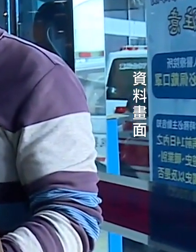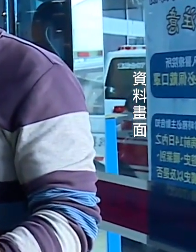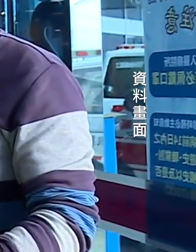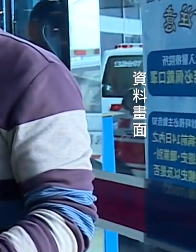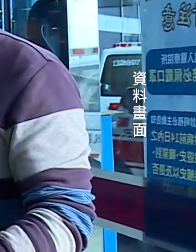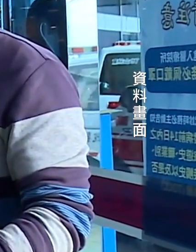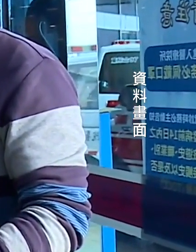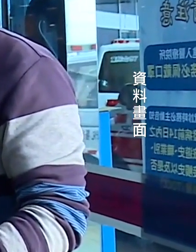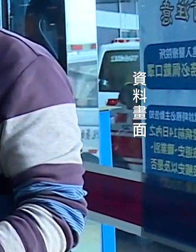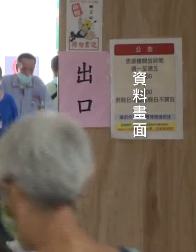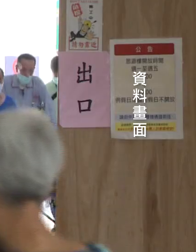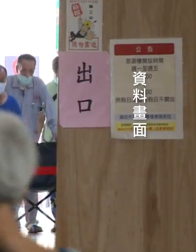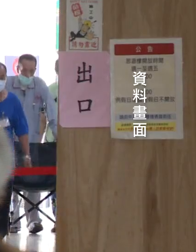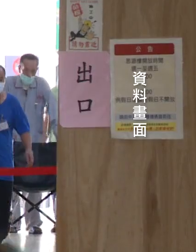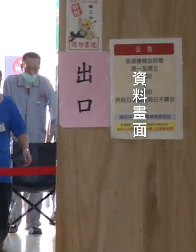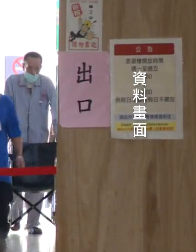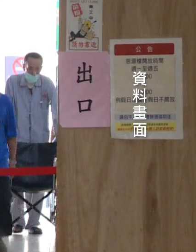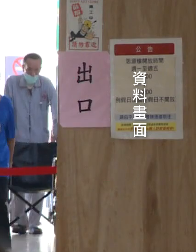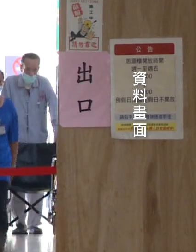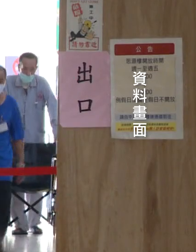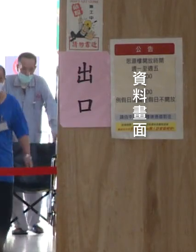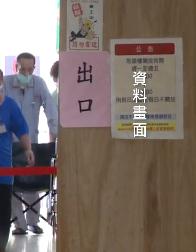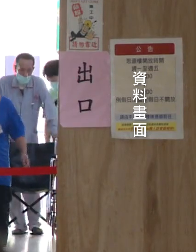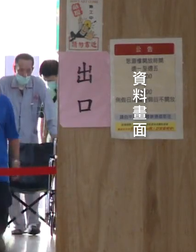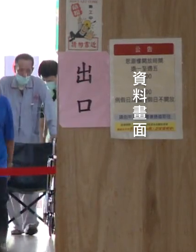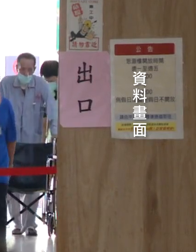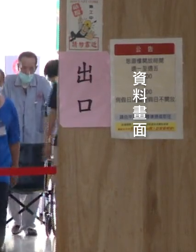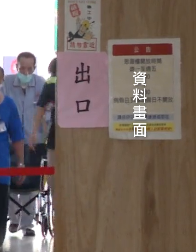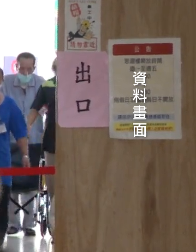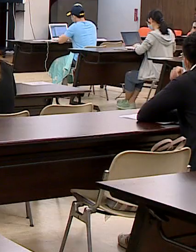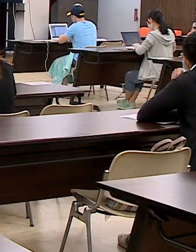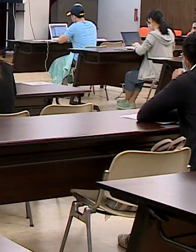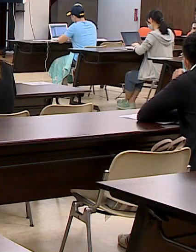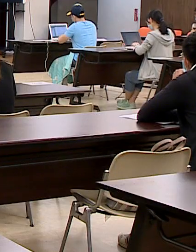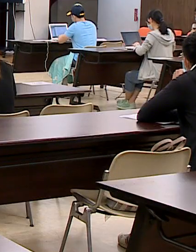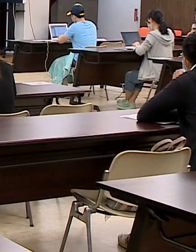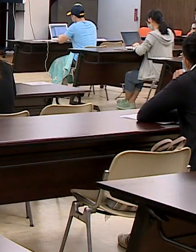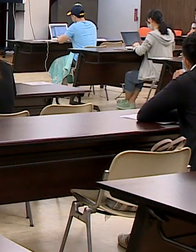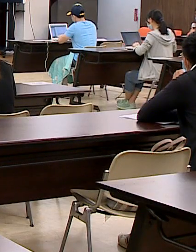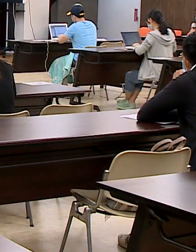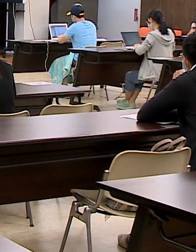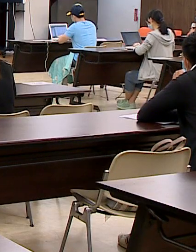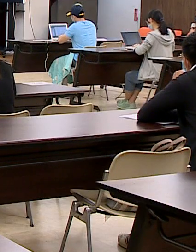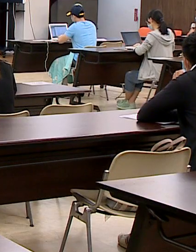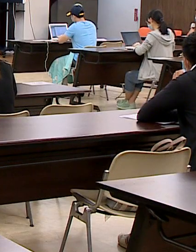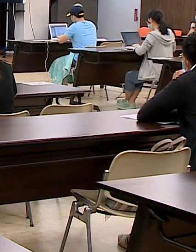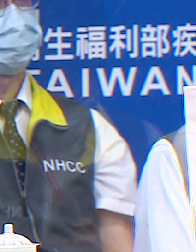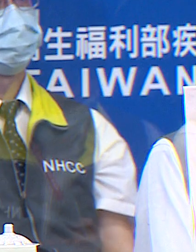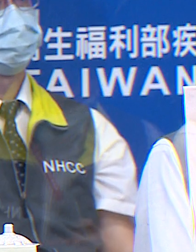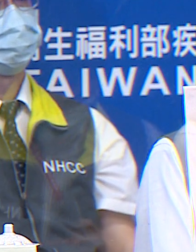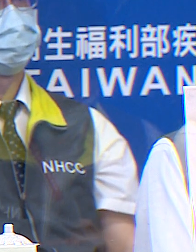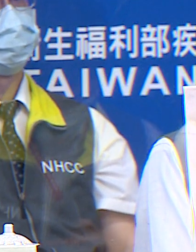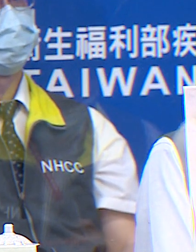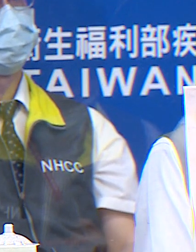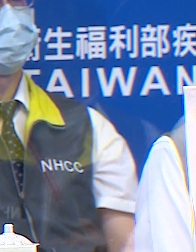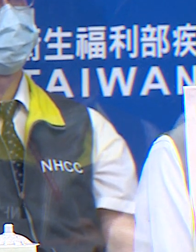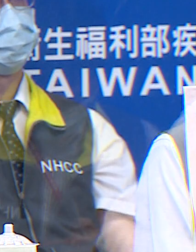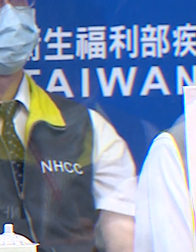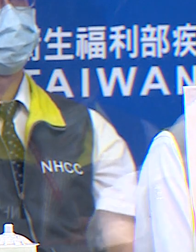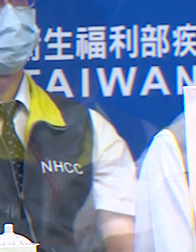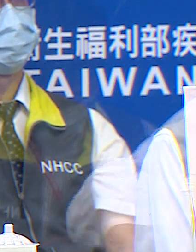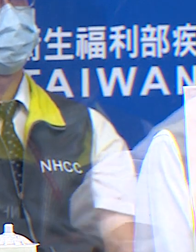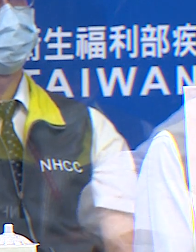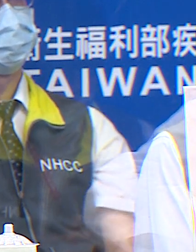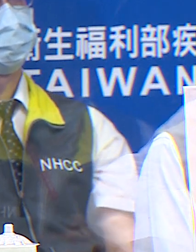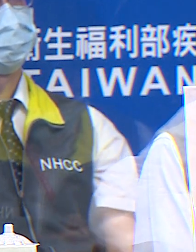患住院后被确诊，照顾的医护也遭到框列隔离。身为台大感染科医师的张尚淳在指挥中心记者会